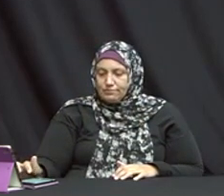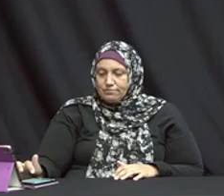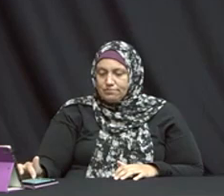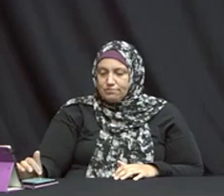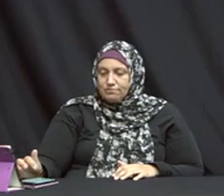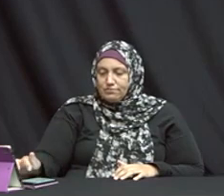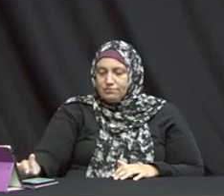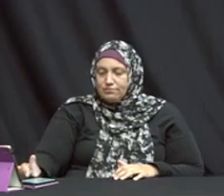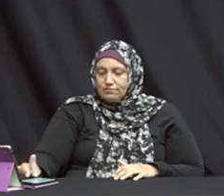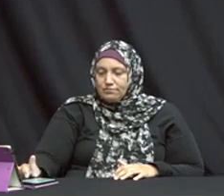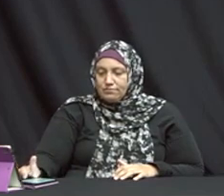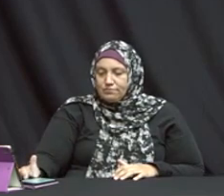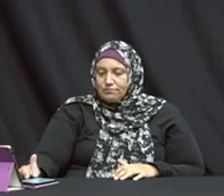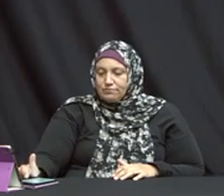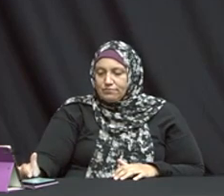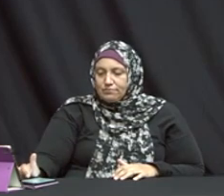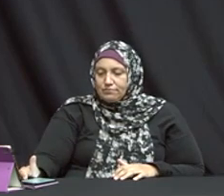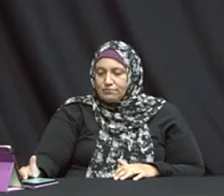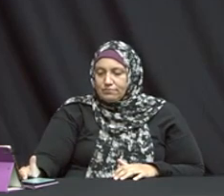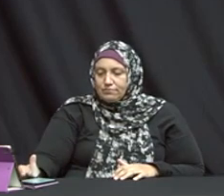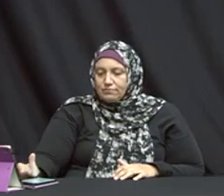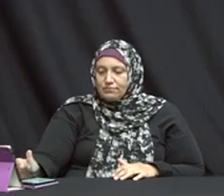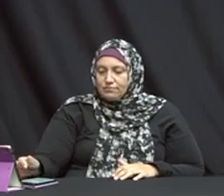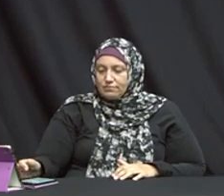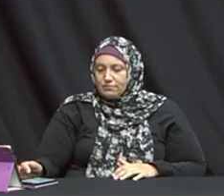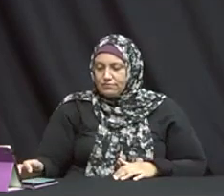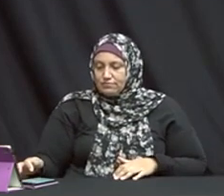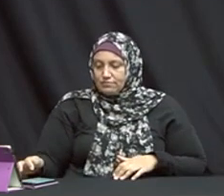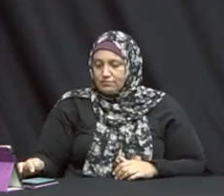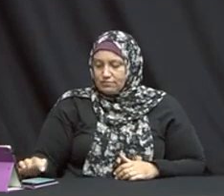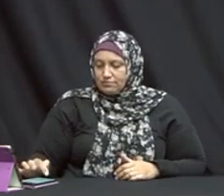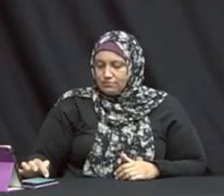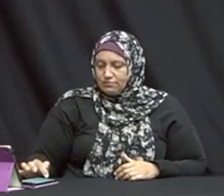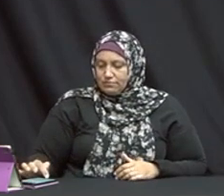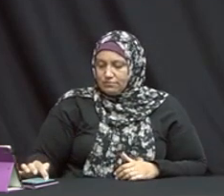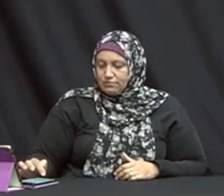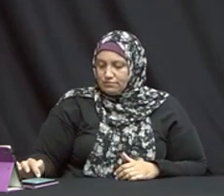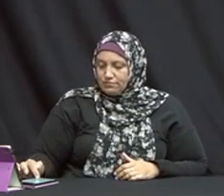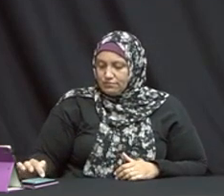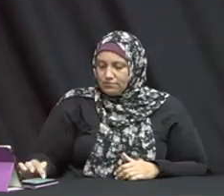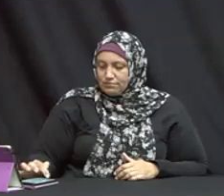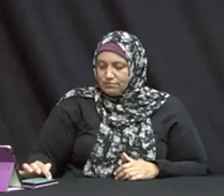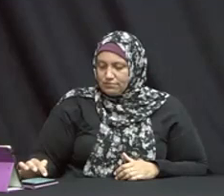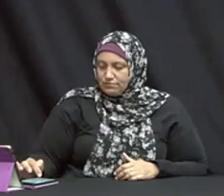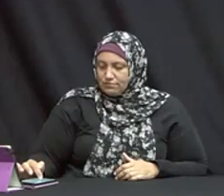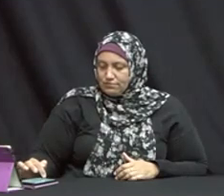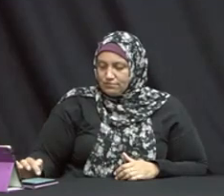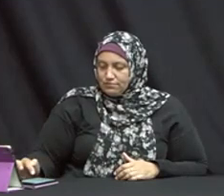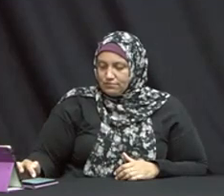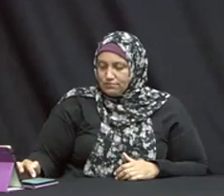الله أكبر بسم الله